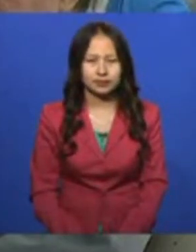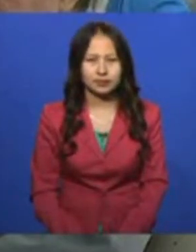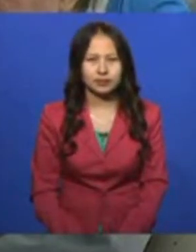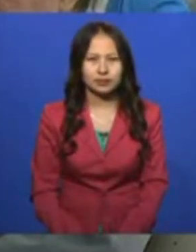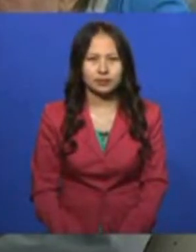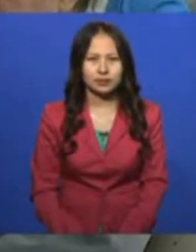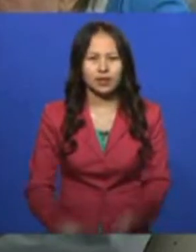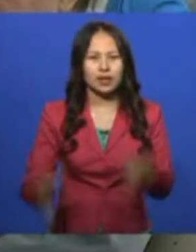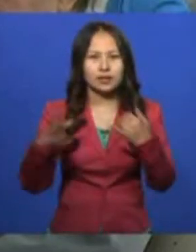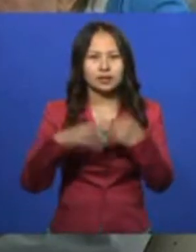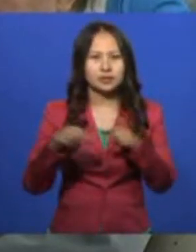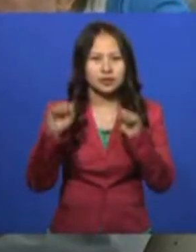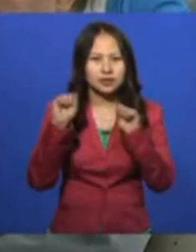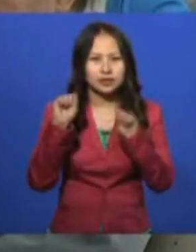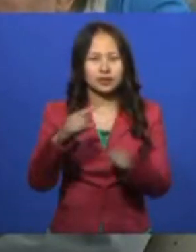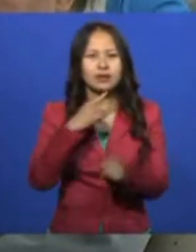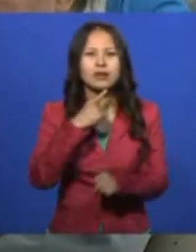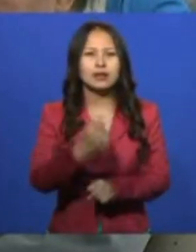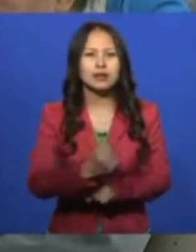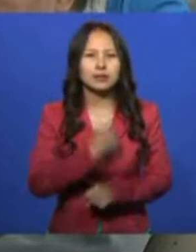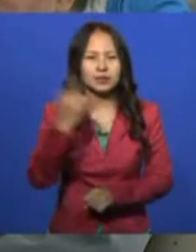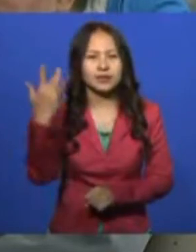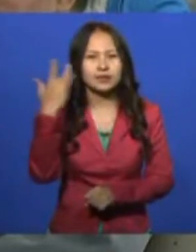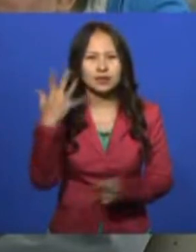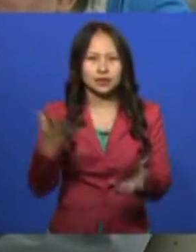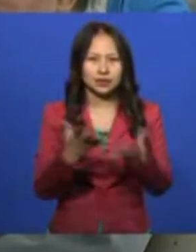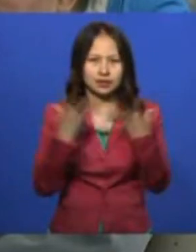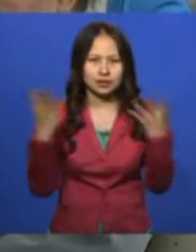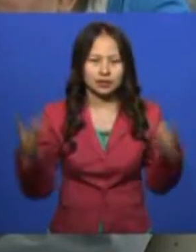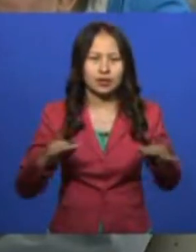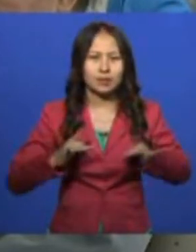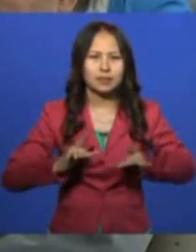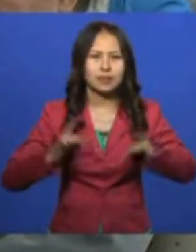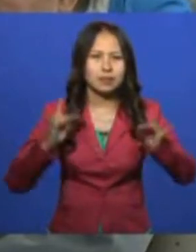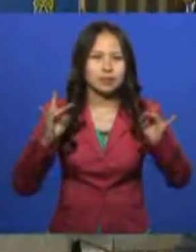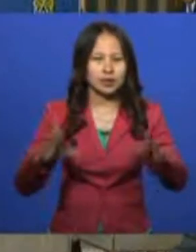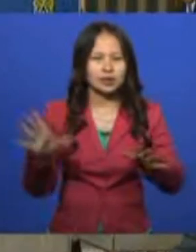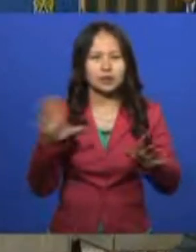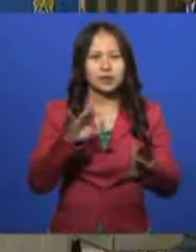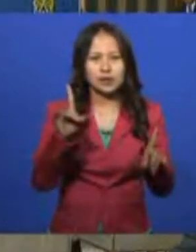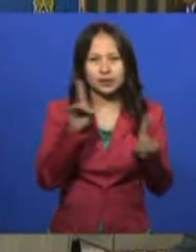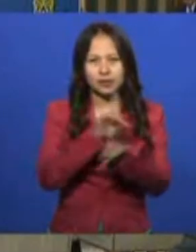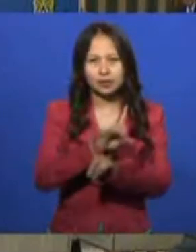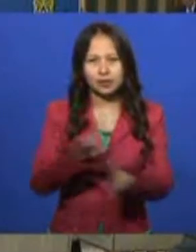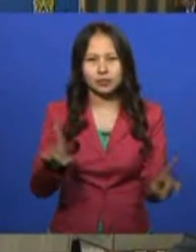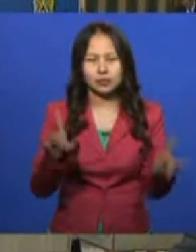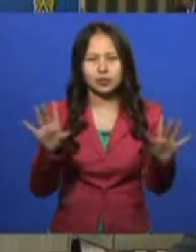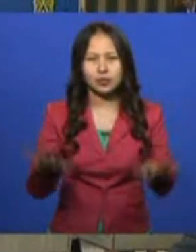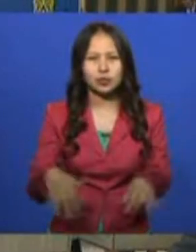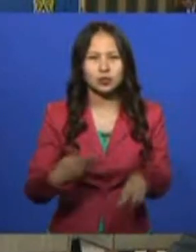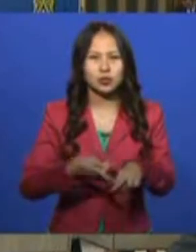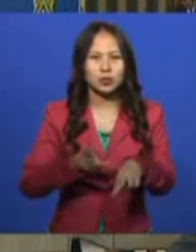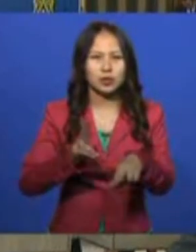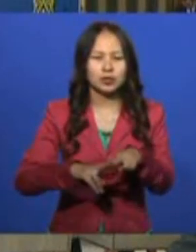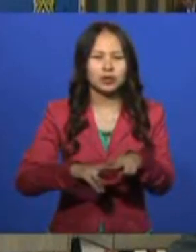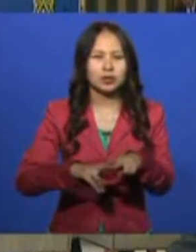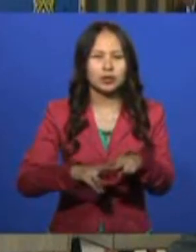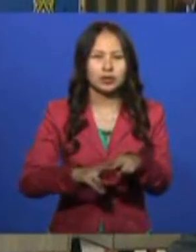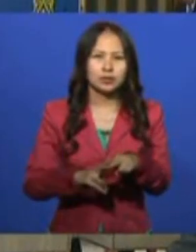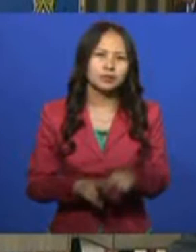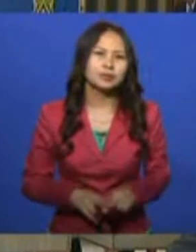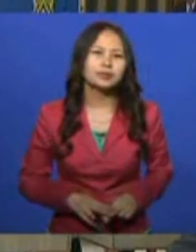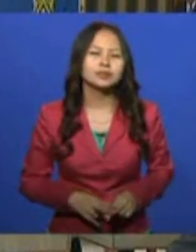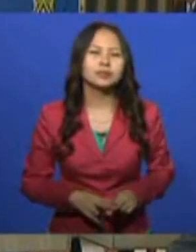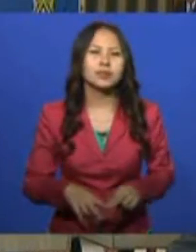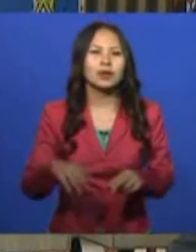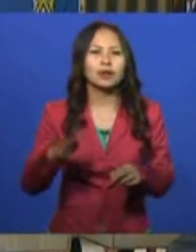Отан қорғаушы елдің орны қашанда ерекше болған. Баршаңыз білесіздер, ұлттық әскер